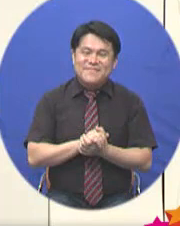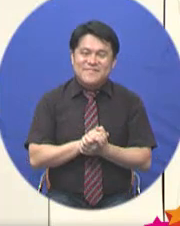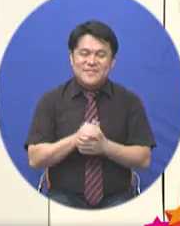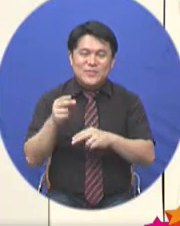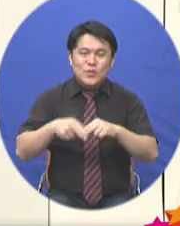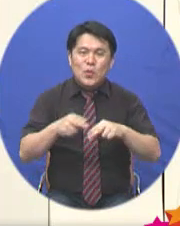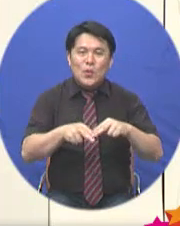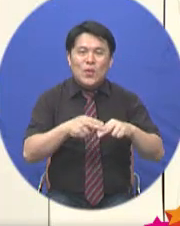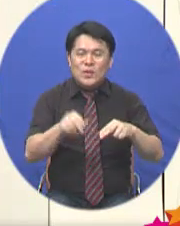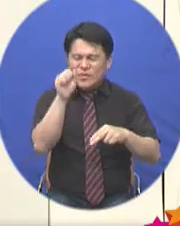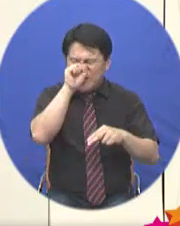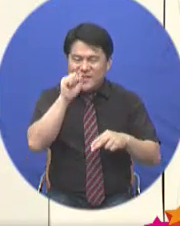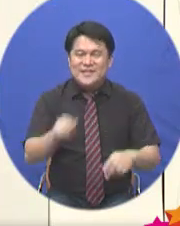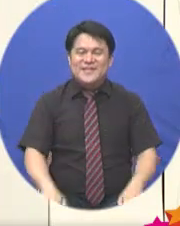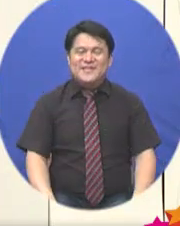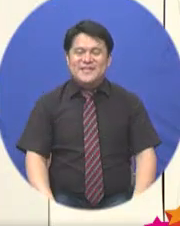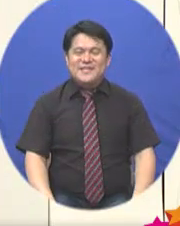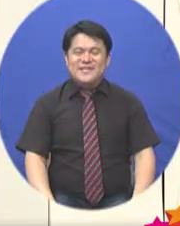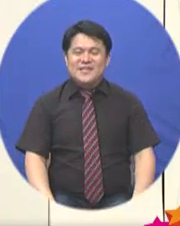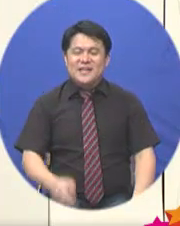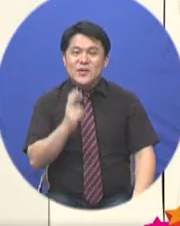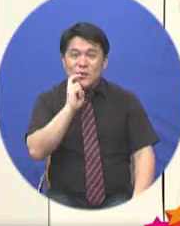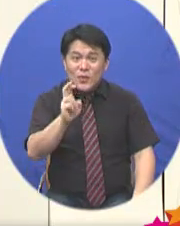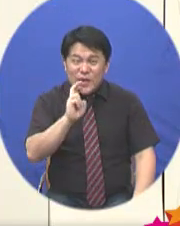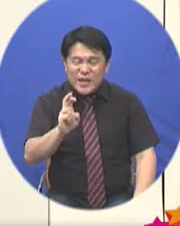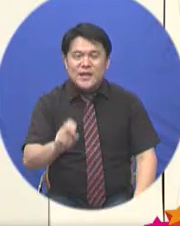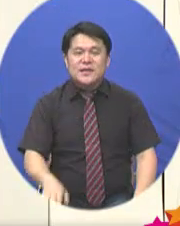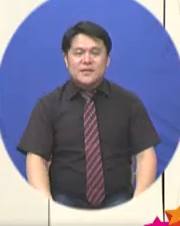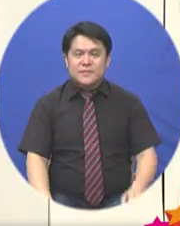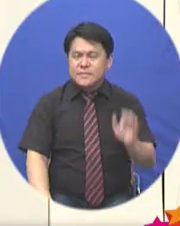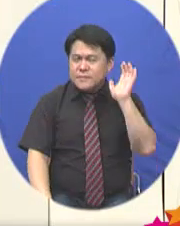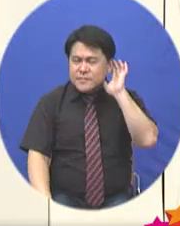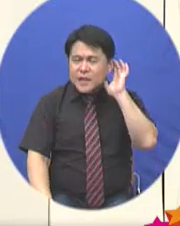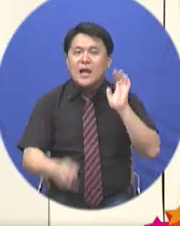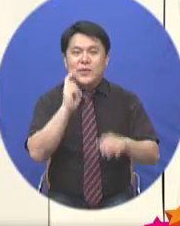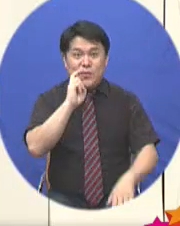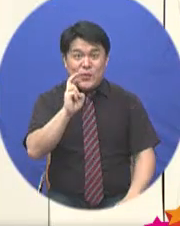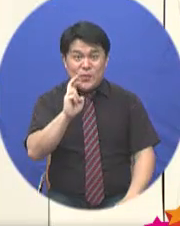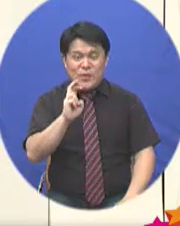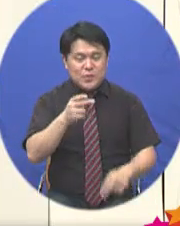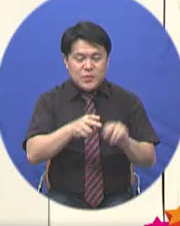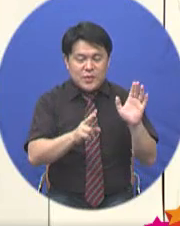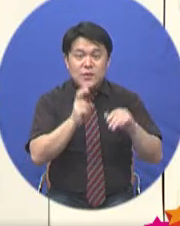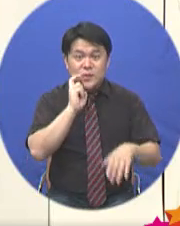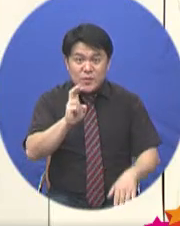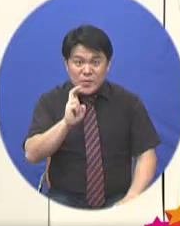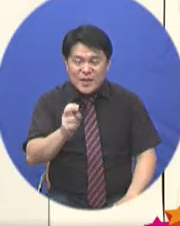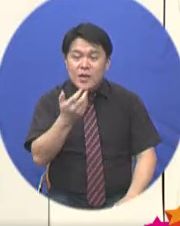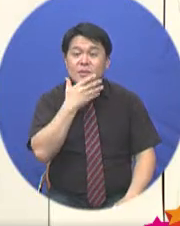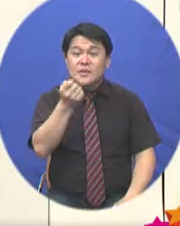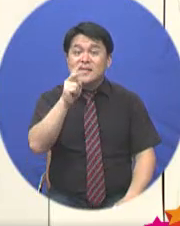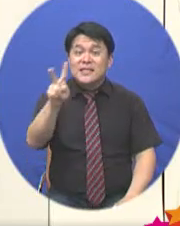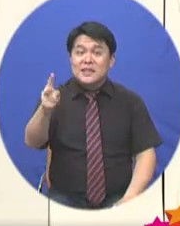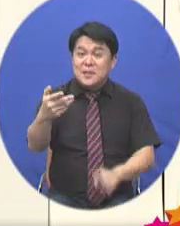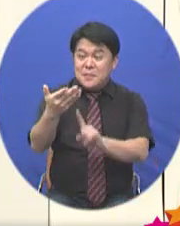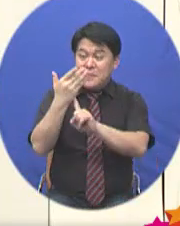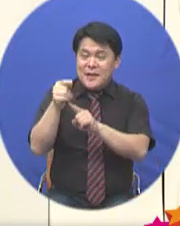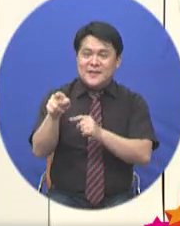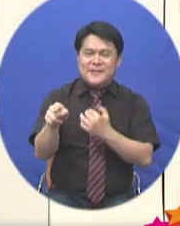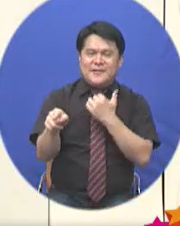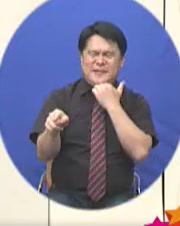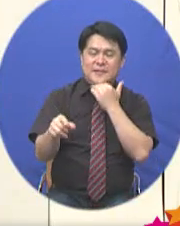노래한다. 아, 복지방송 노래. 네네네. 네. 예, 복지방송올 때를 기다리고 앉았어요. 그러시구나.